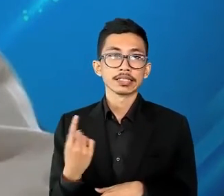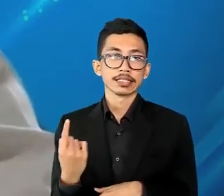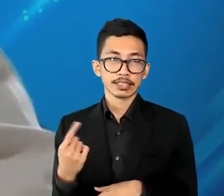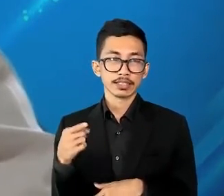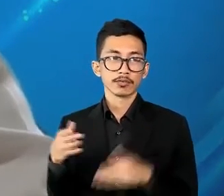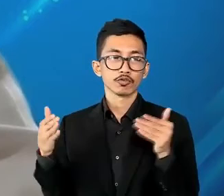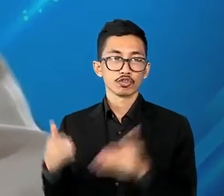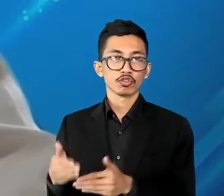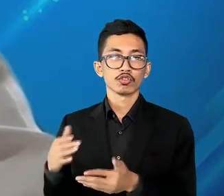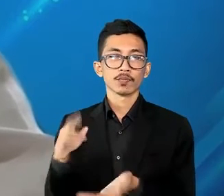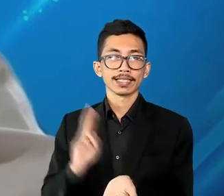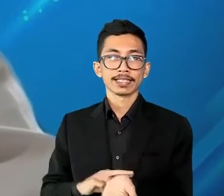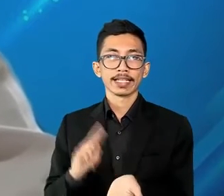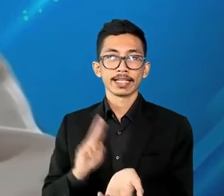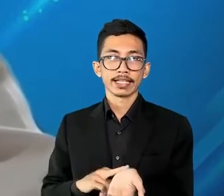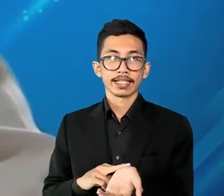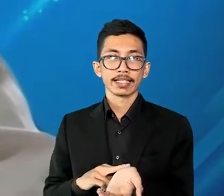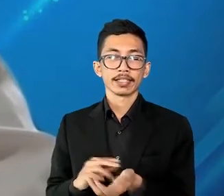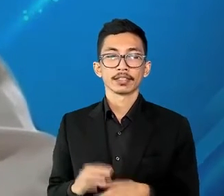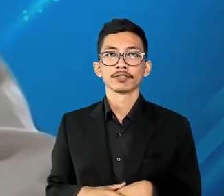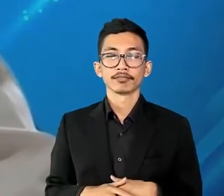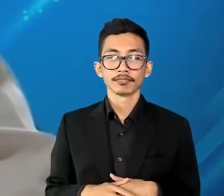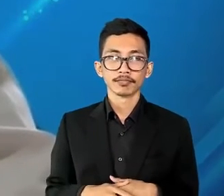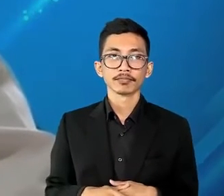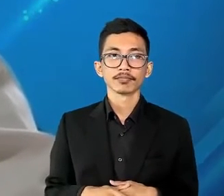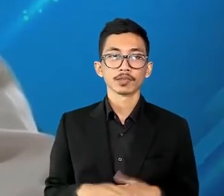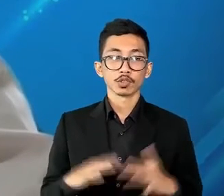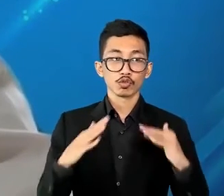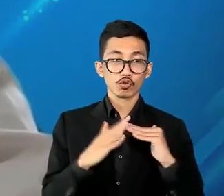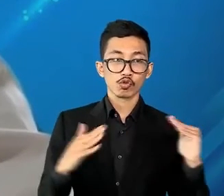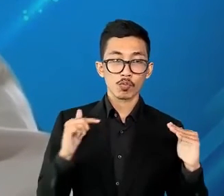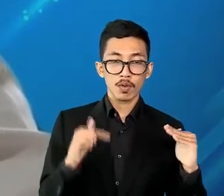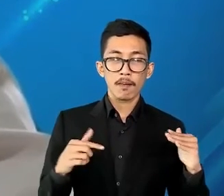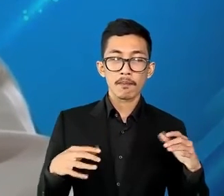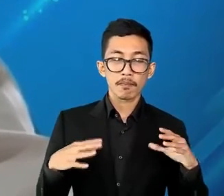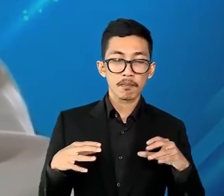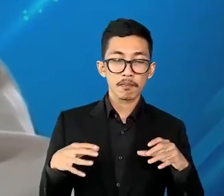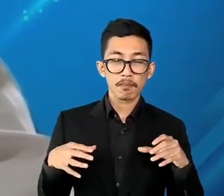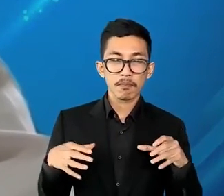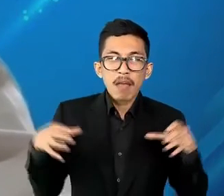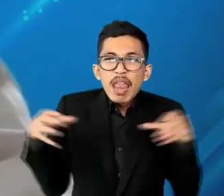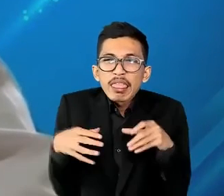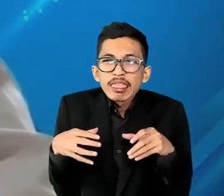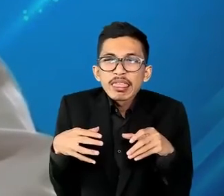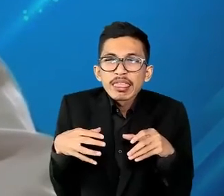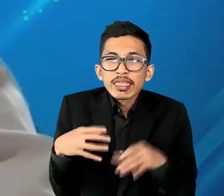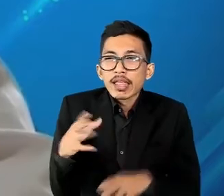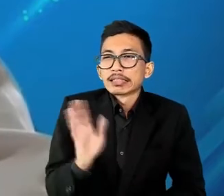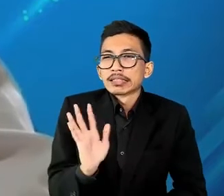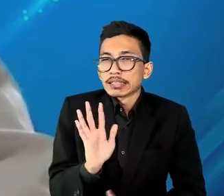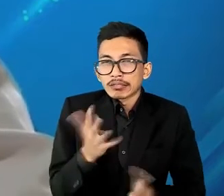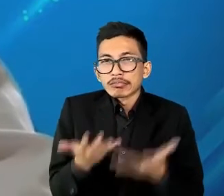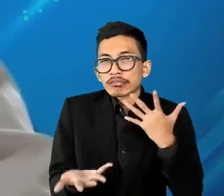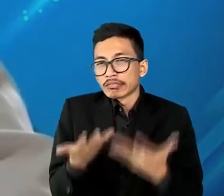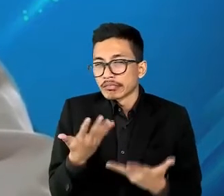pasien. Yang berikutnya, di rumahnya itu tidak boleh terlalu padat. Kalau di rumahnya itu kira-kira ada